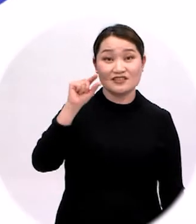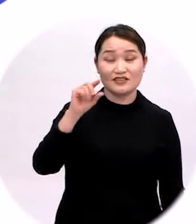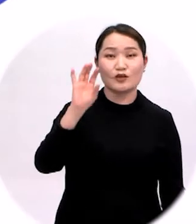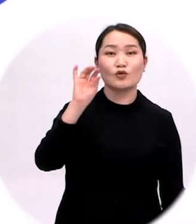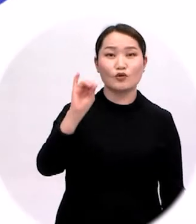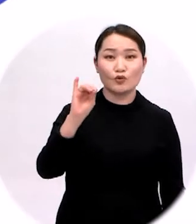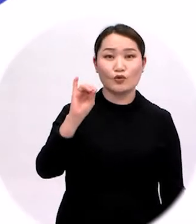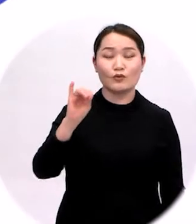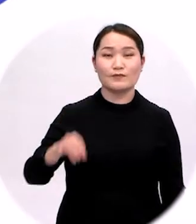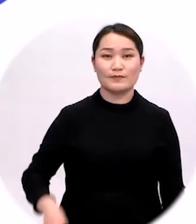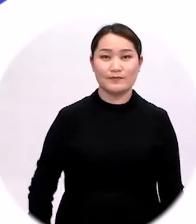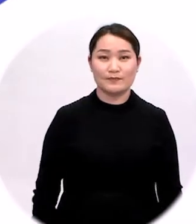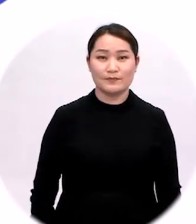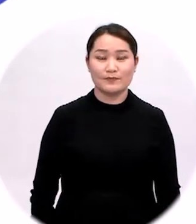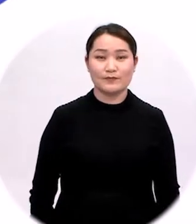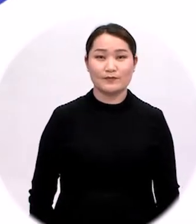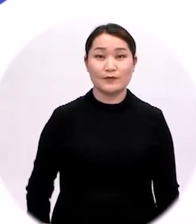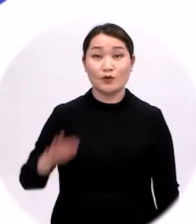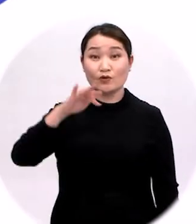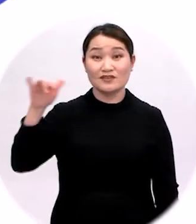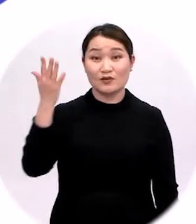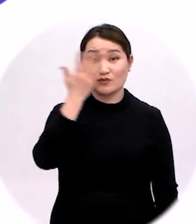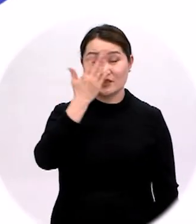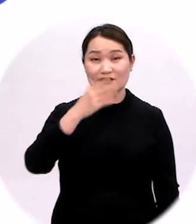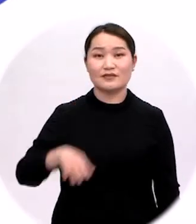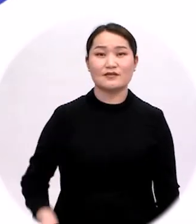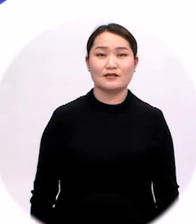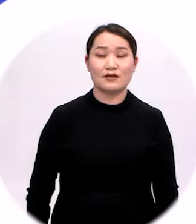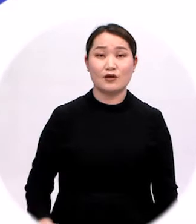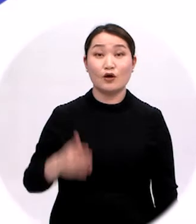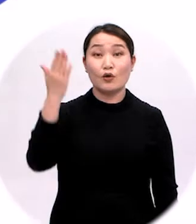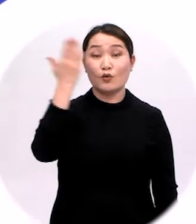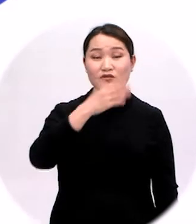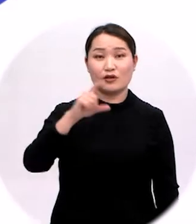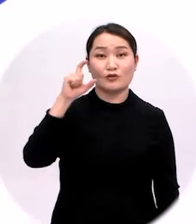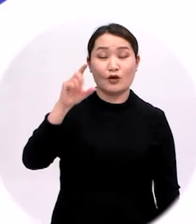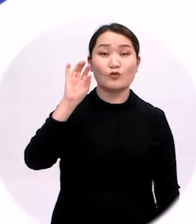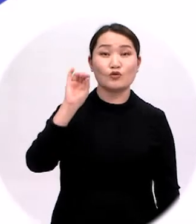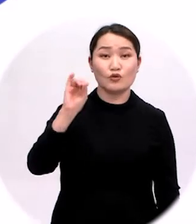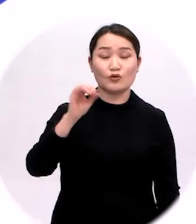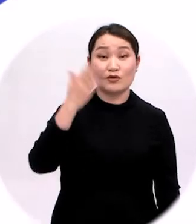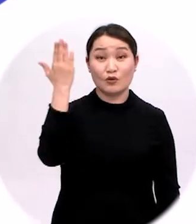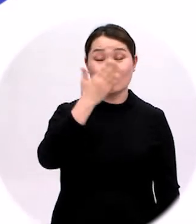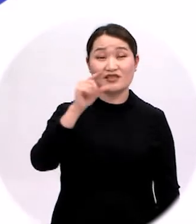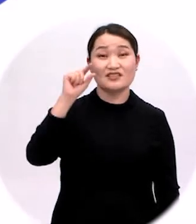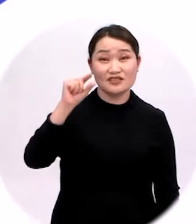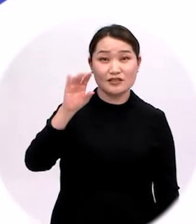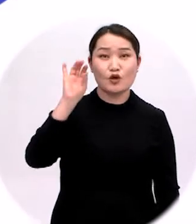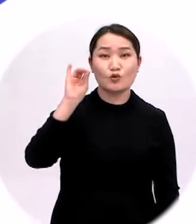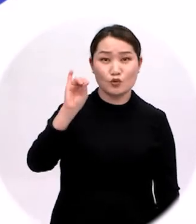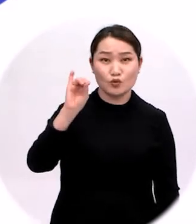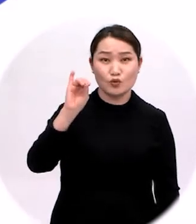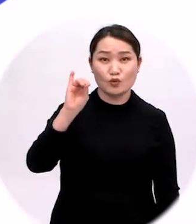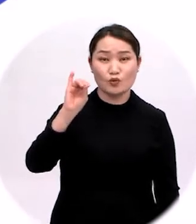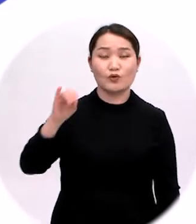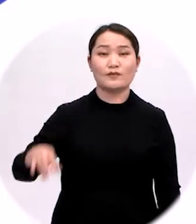юу үсэг. Үсгээ дахин уншия. Дармал том, юу үсэг, дармал жижиг,